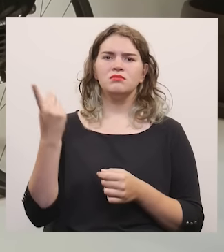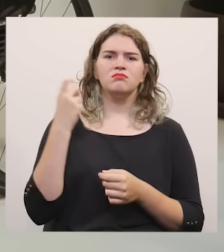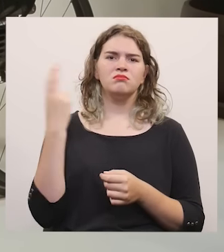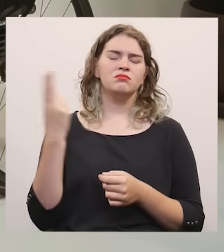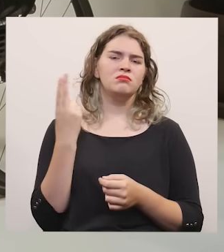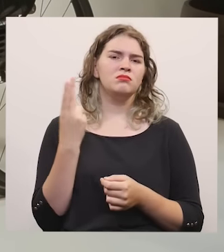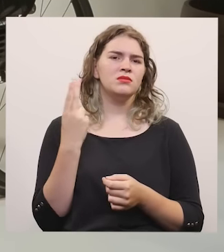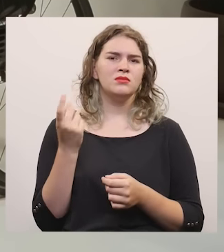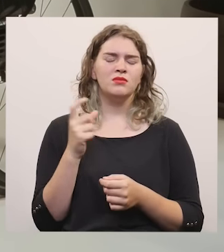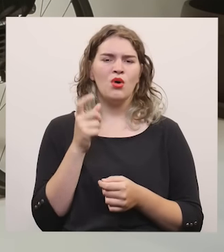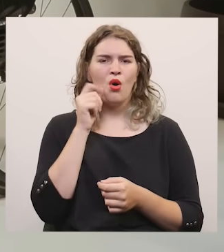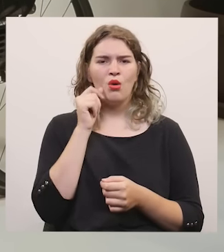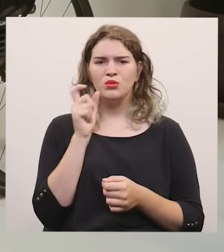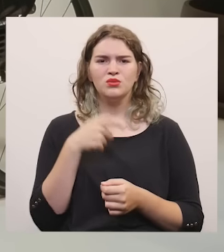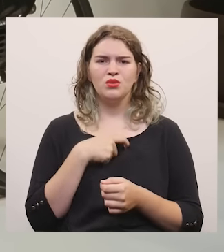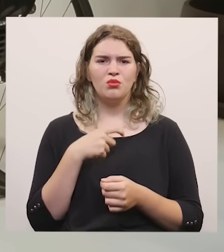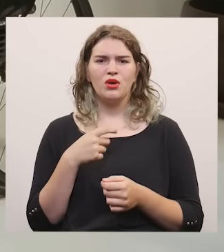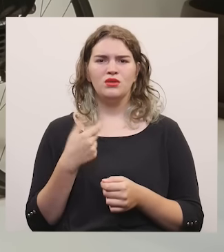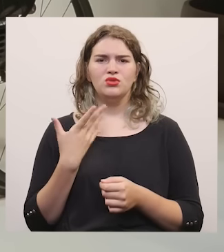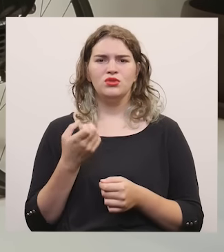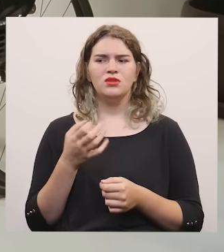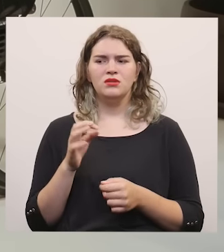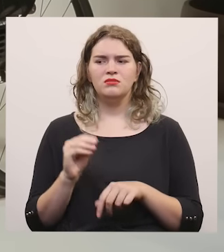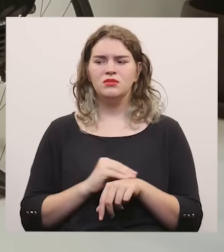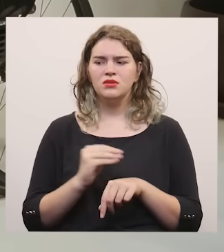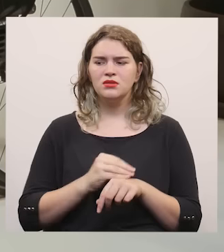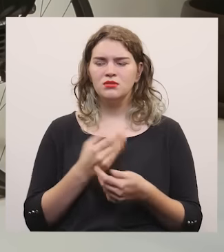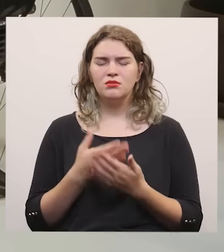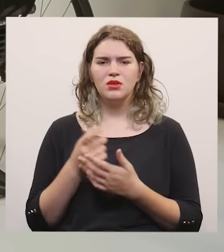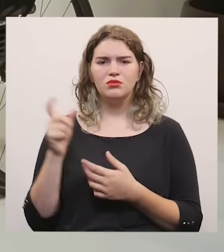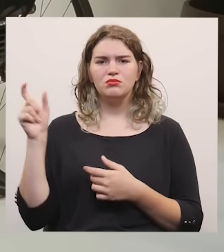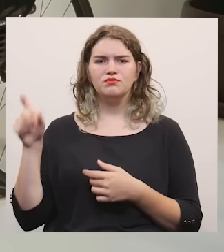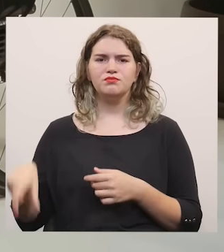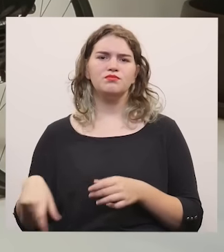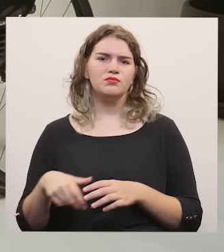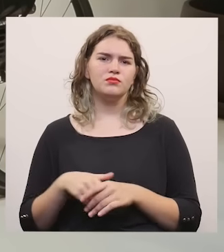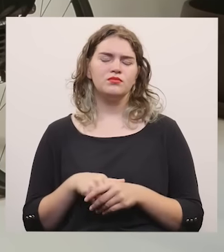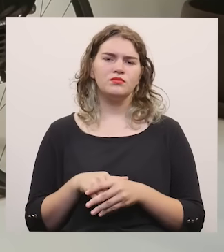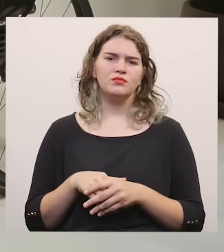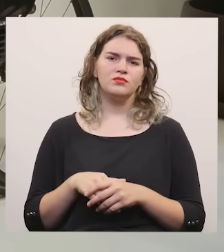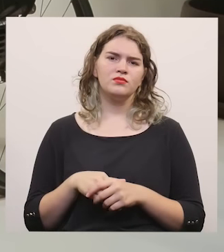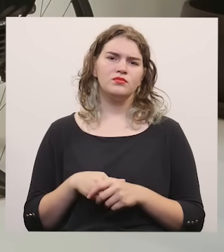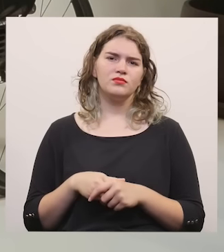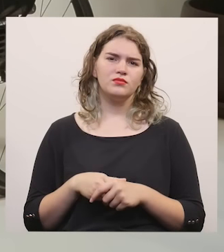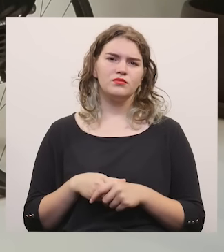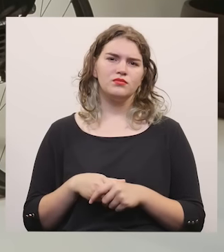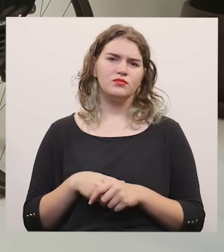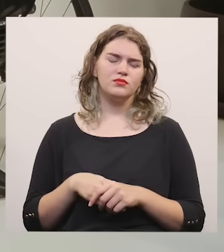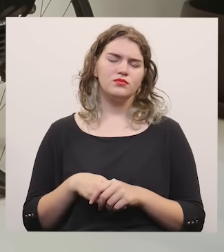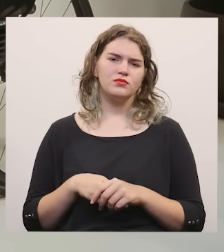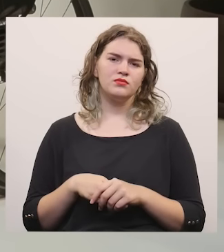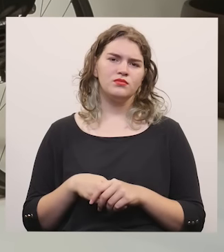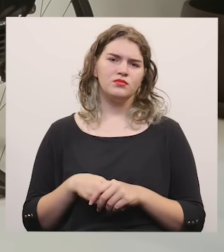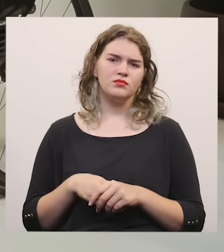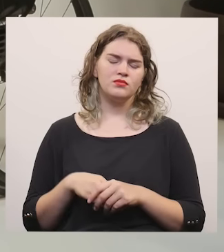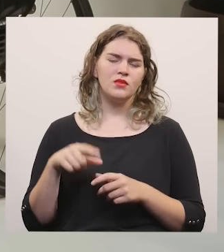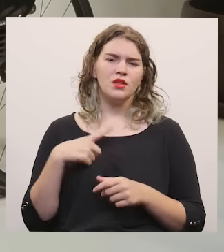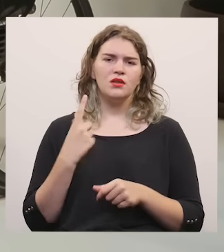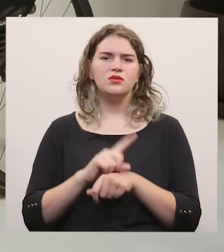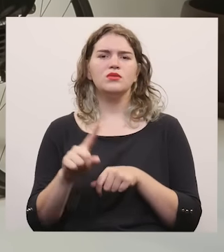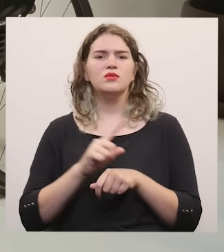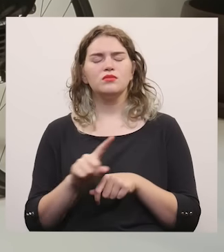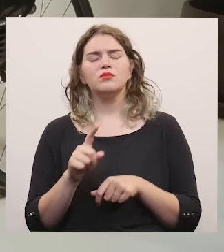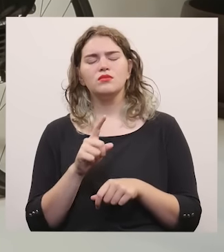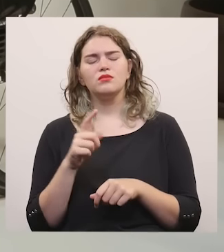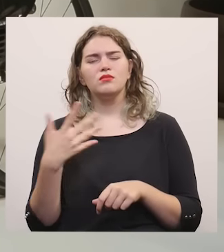Dumnezeu, pentru că omenesc nu se poate așa ceva, ceea ce simt eu față de el. Ce vreau să spun, că este un lucru